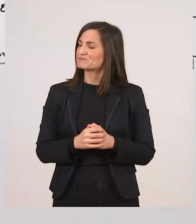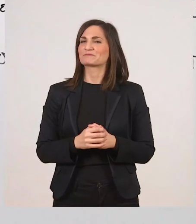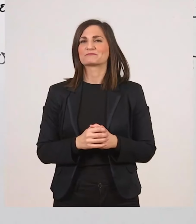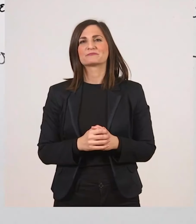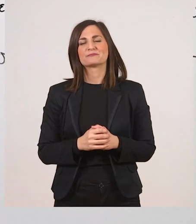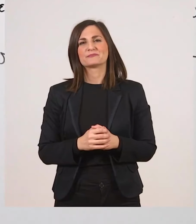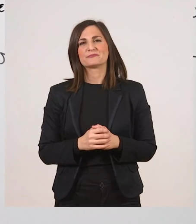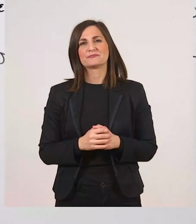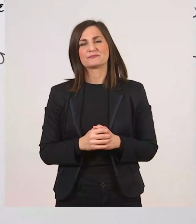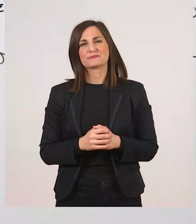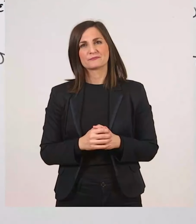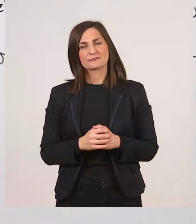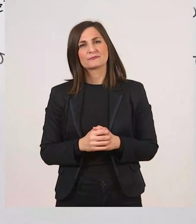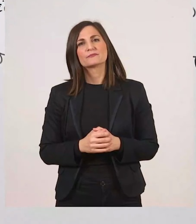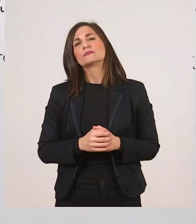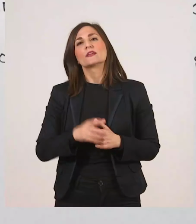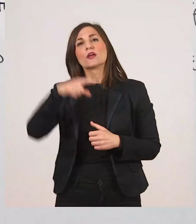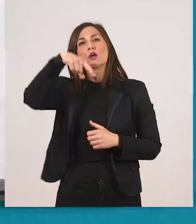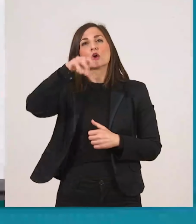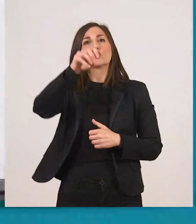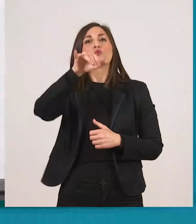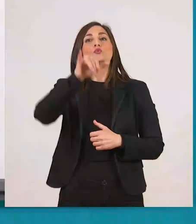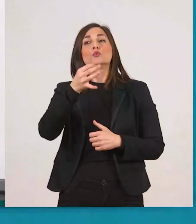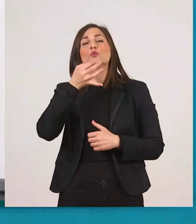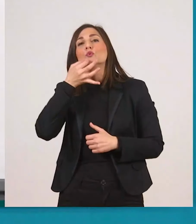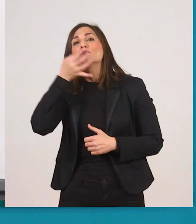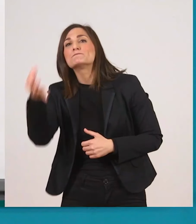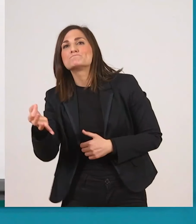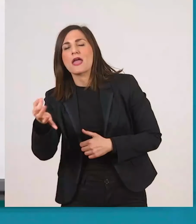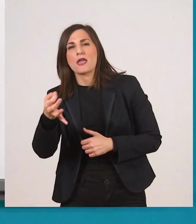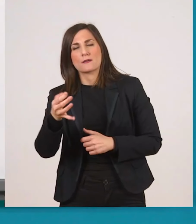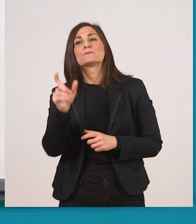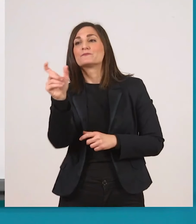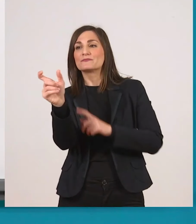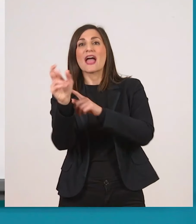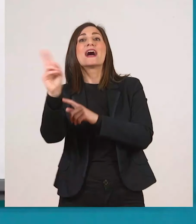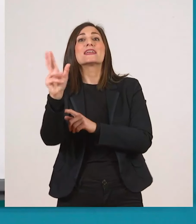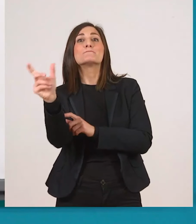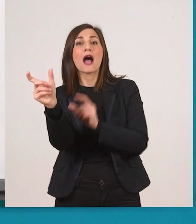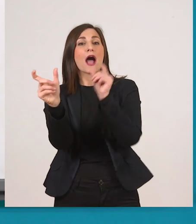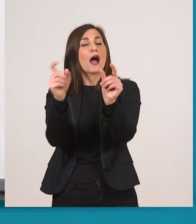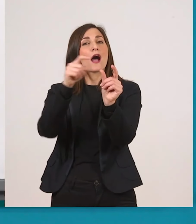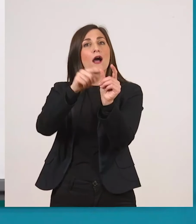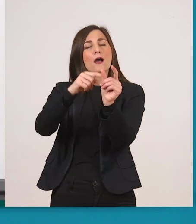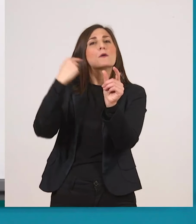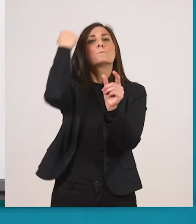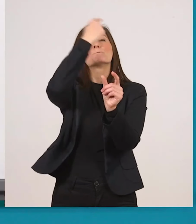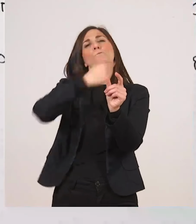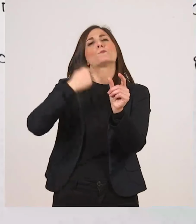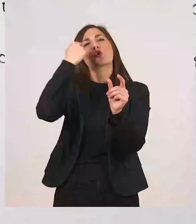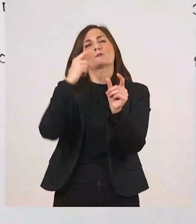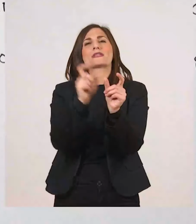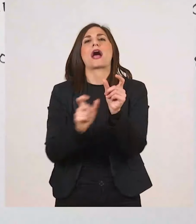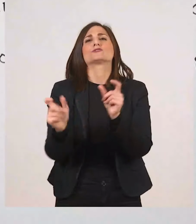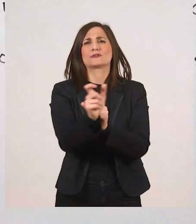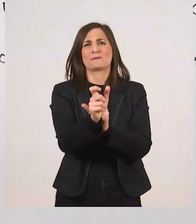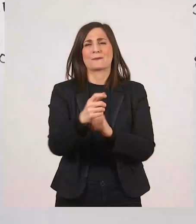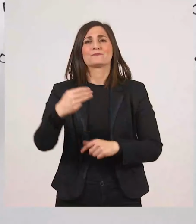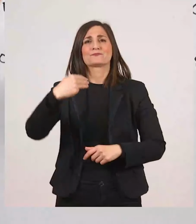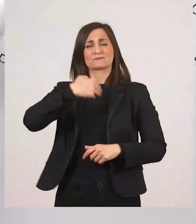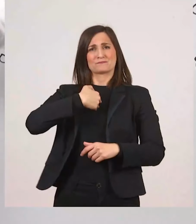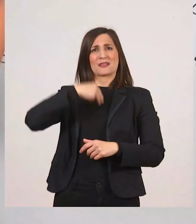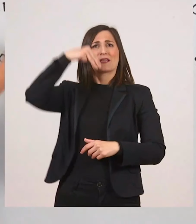αντωνυμία. Και του είπε, βρίσκεται δίπλα στο ρήμα, άρα είναι προσωπική αντωνυμία. Με ξεκούφανες,